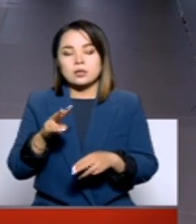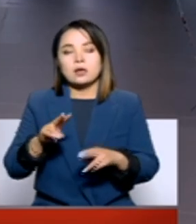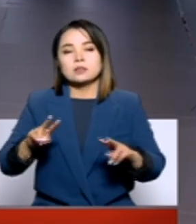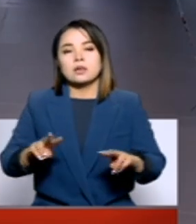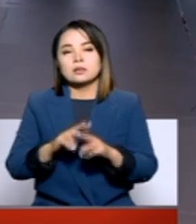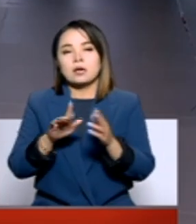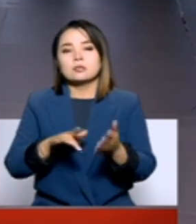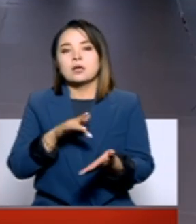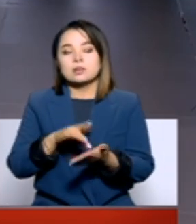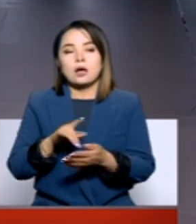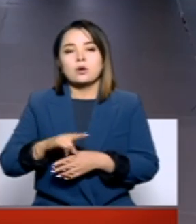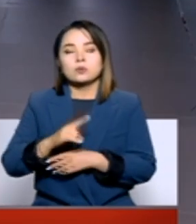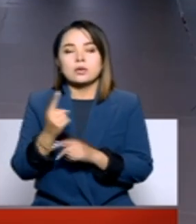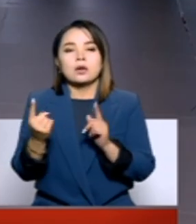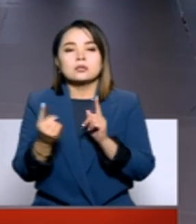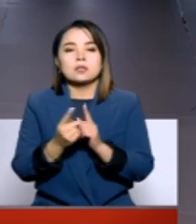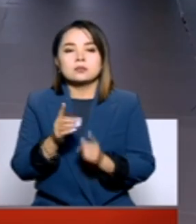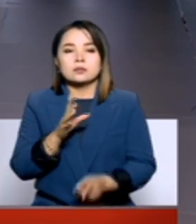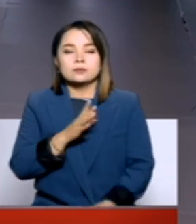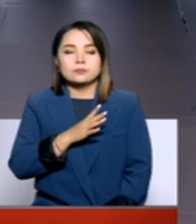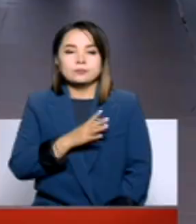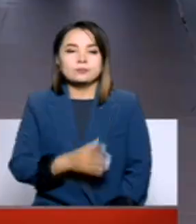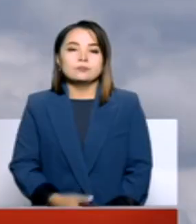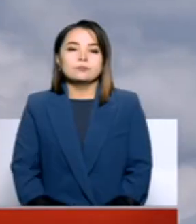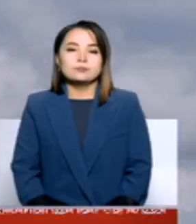елорда әуежайында өзі қарсы алды.